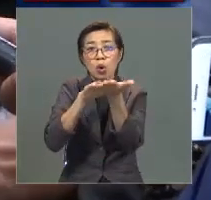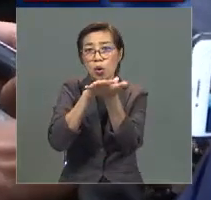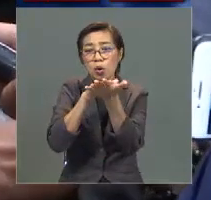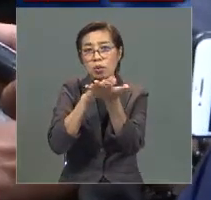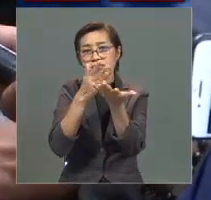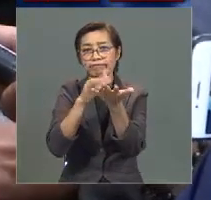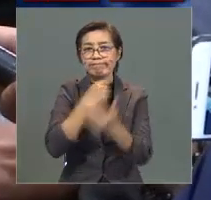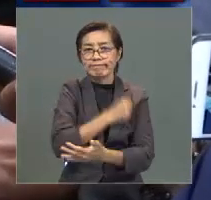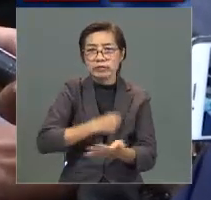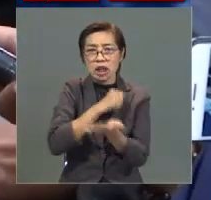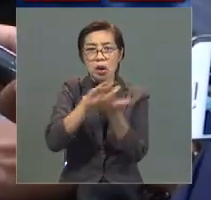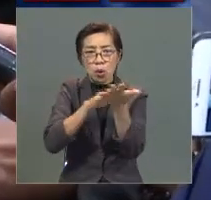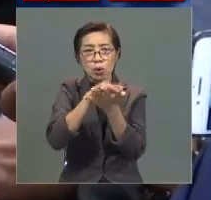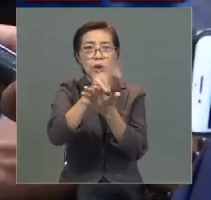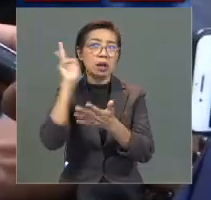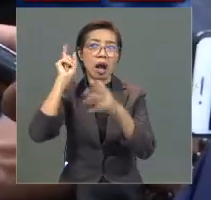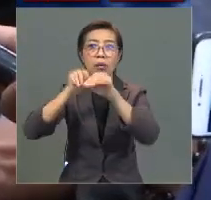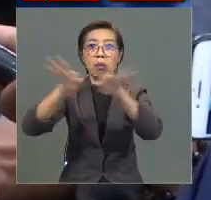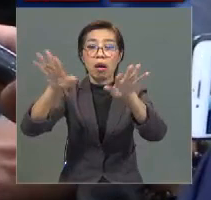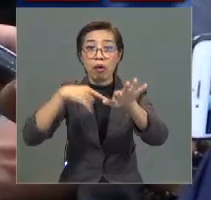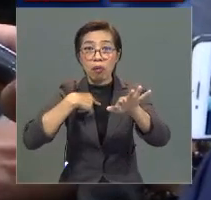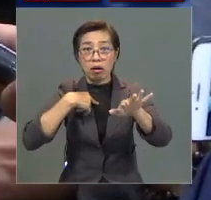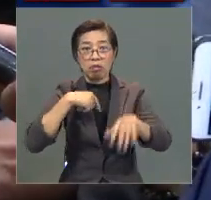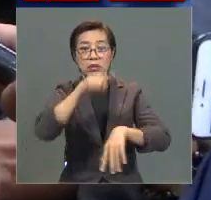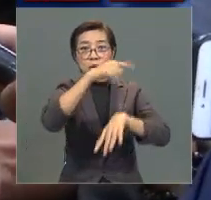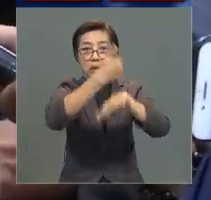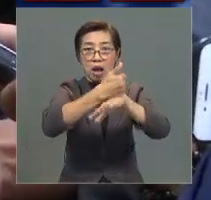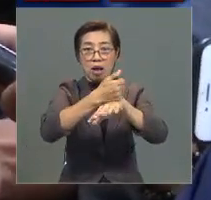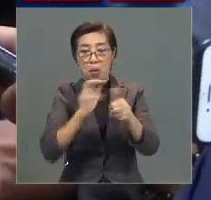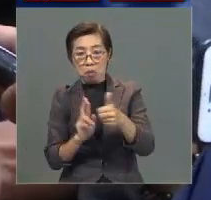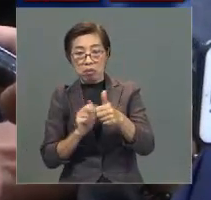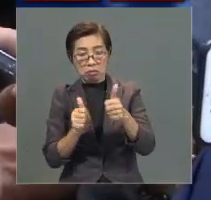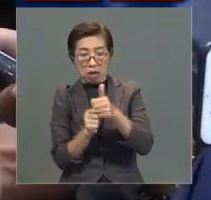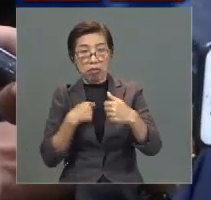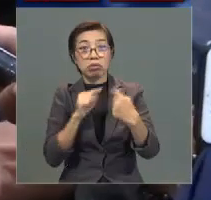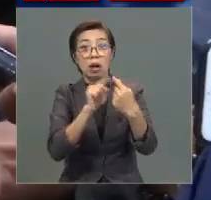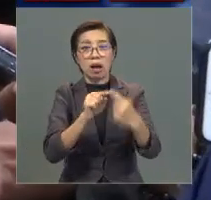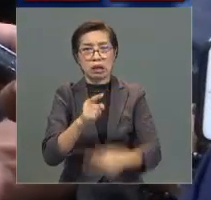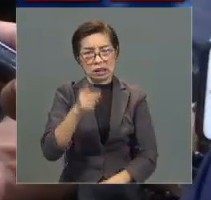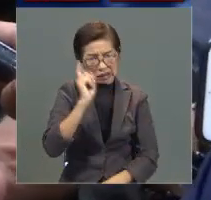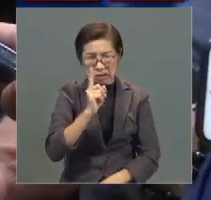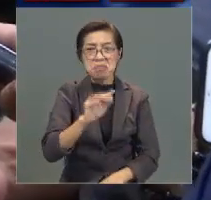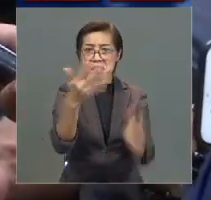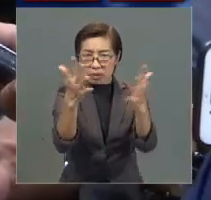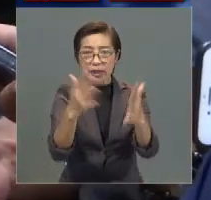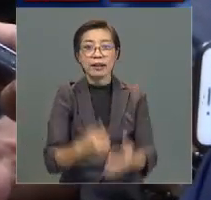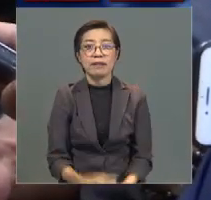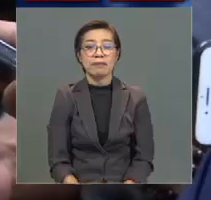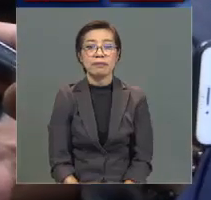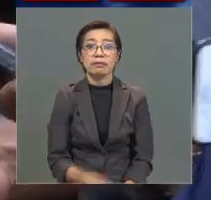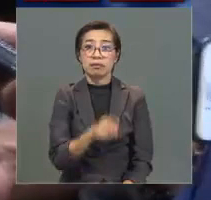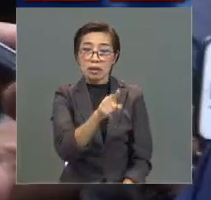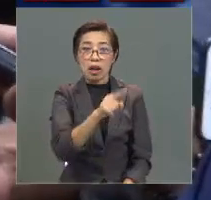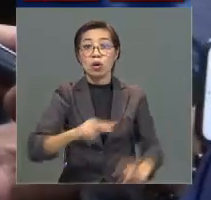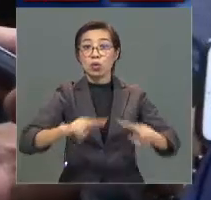ต้องแสดงความเสียใจกับผมที่ข่าวมันออกไปอย่างนั้นข้อเท็จจริงนะครับไม่ได้มีอะไรขัดแย้งเลยแล้วท่าน